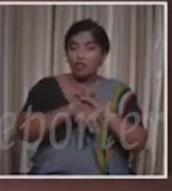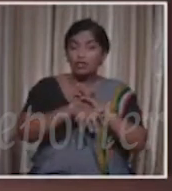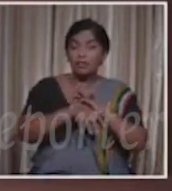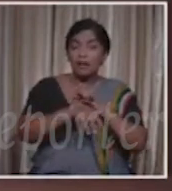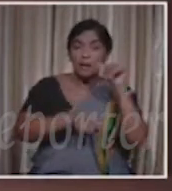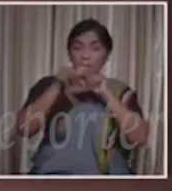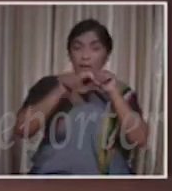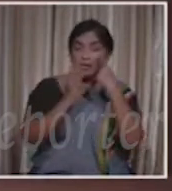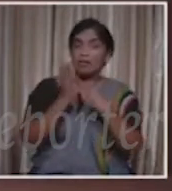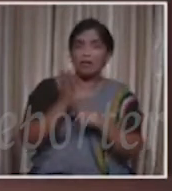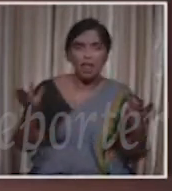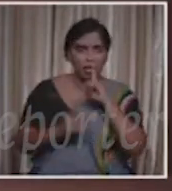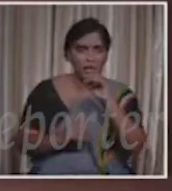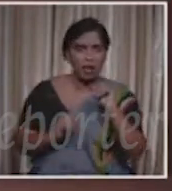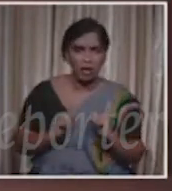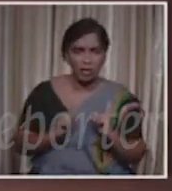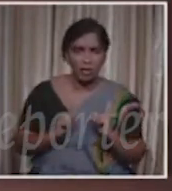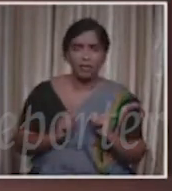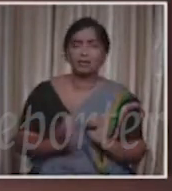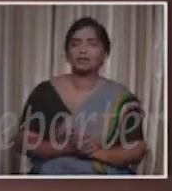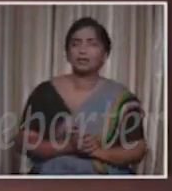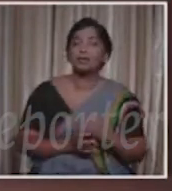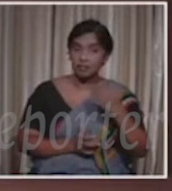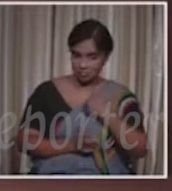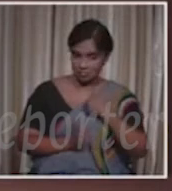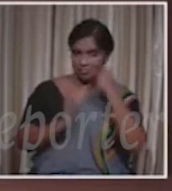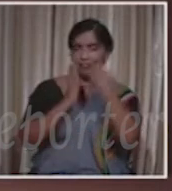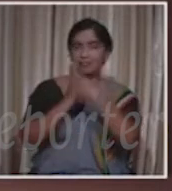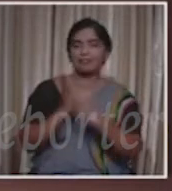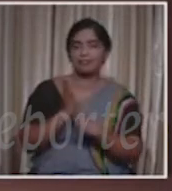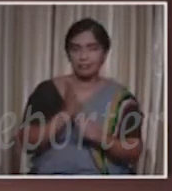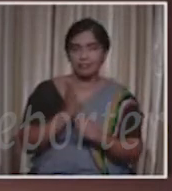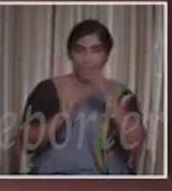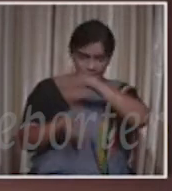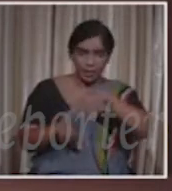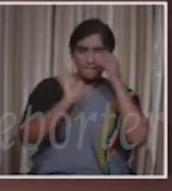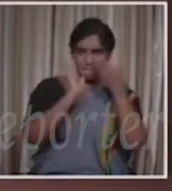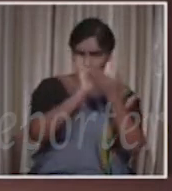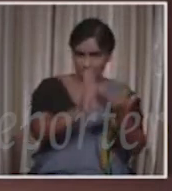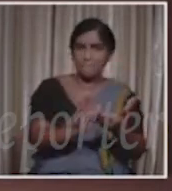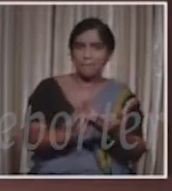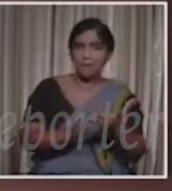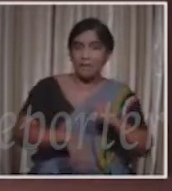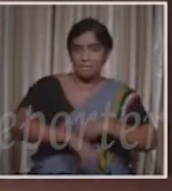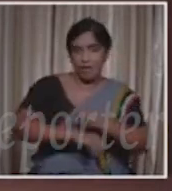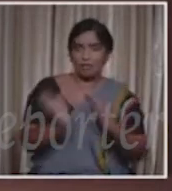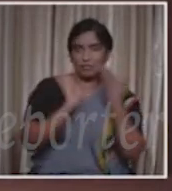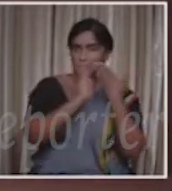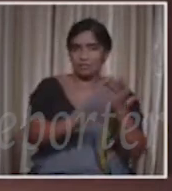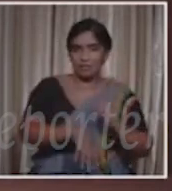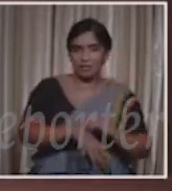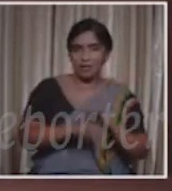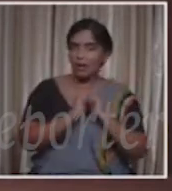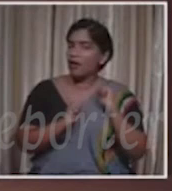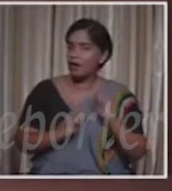මෙතෙන්ට හොස්පිටල් එකේ බෙහෙත් දීපු ලේස්තු තිනවා මොකද මේ නෑ කියන්නේ හරිද මම ගාව තියෙන ලේස්තු ඔබතුමාට එnde